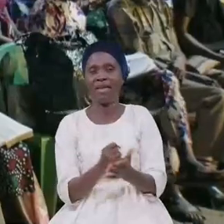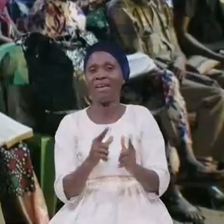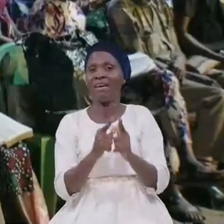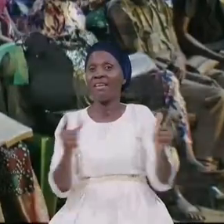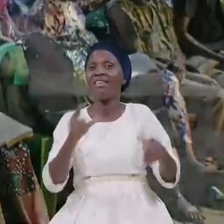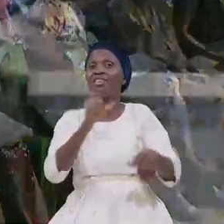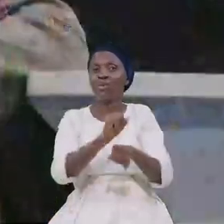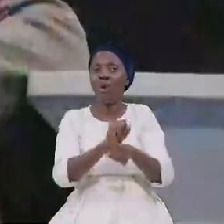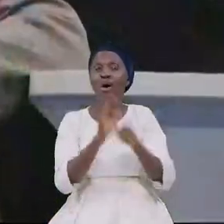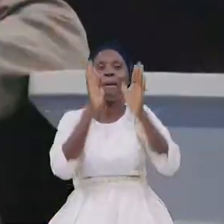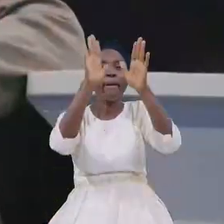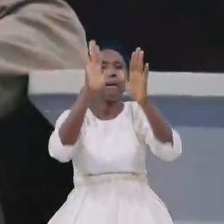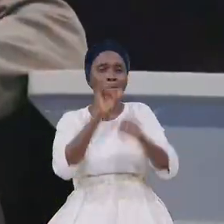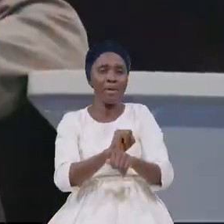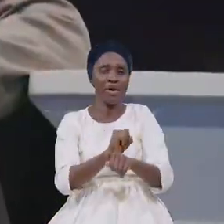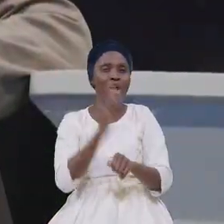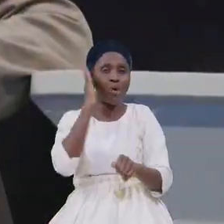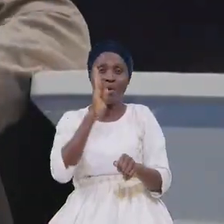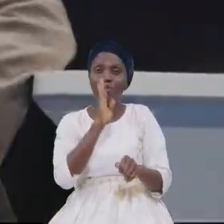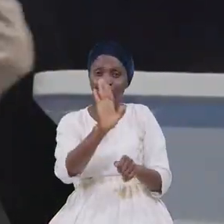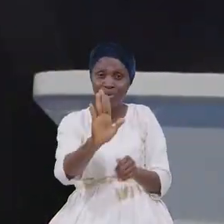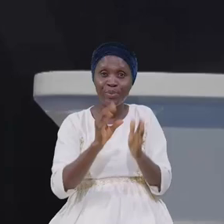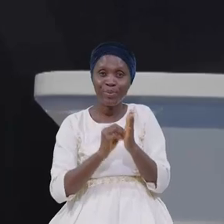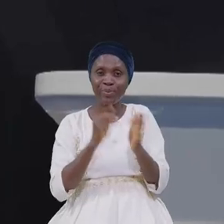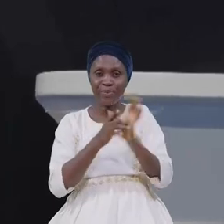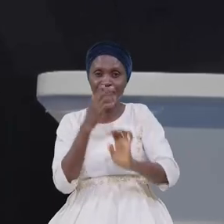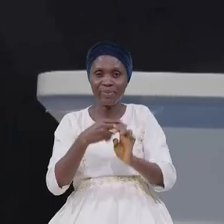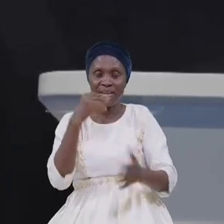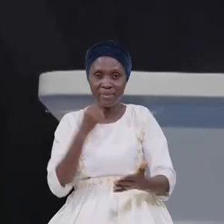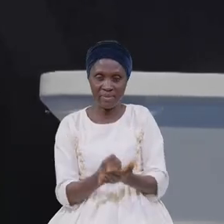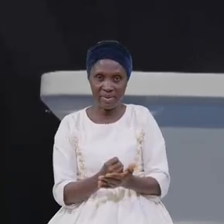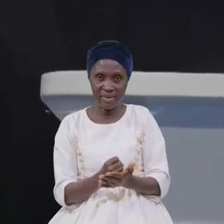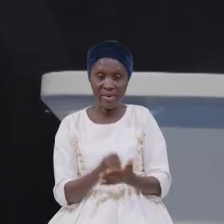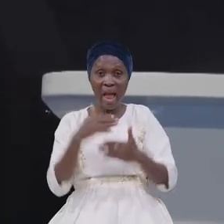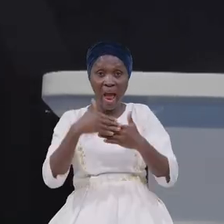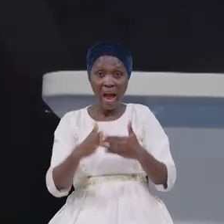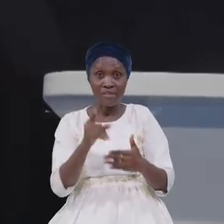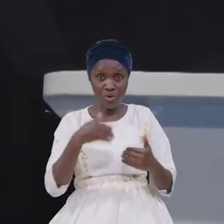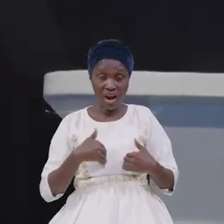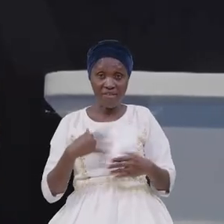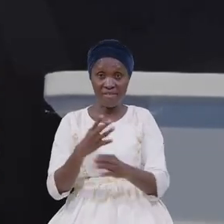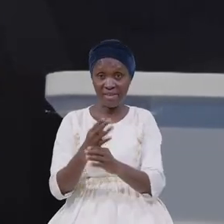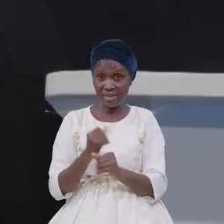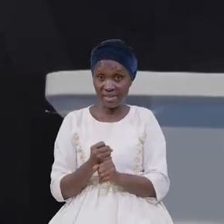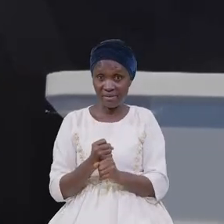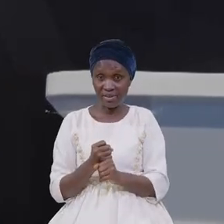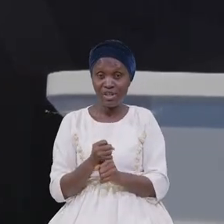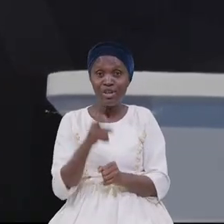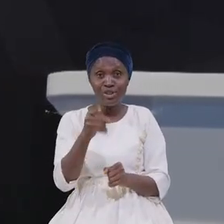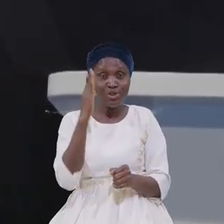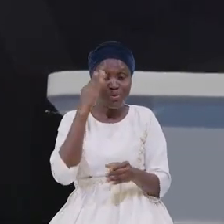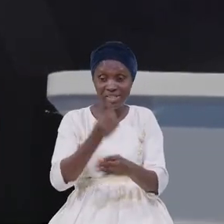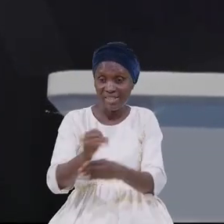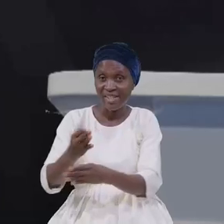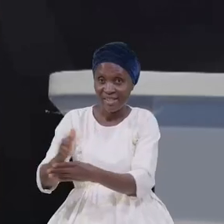Vous allez faire des exploits. Les miracles seront votre portion. Après avoir reçu,